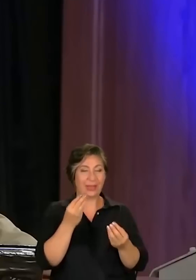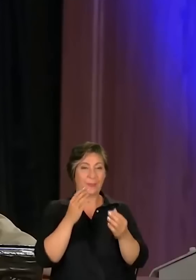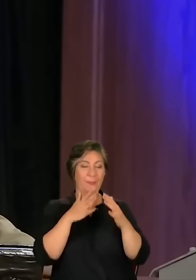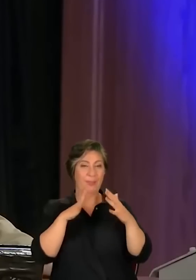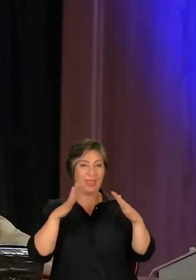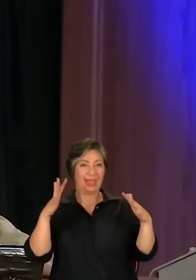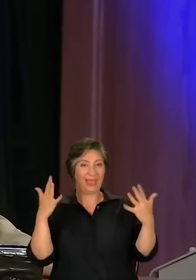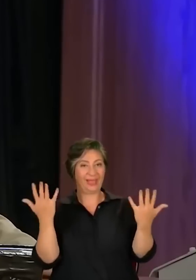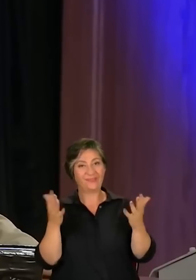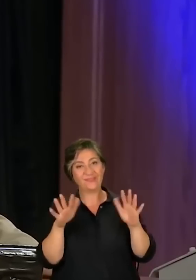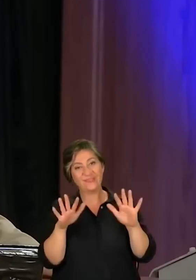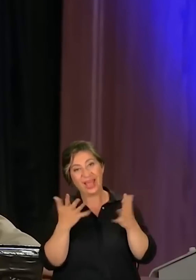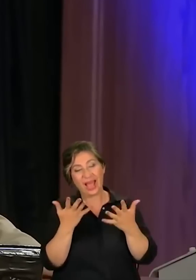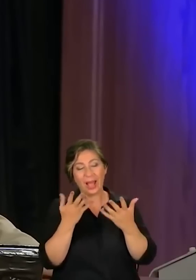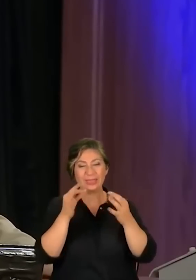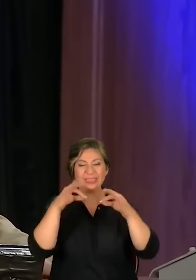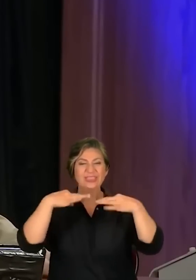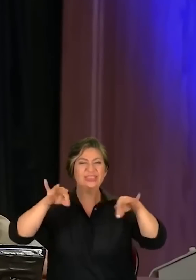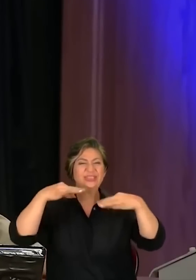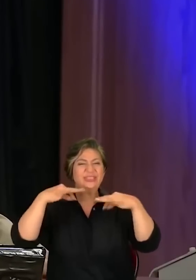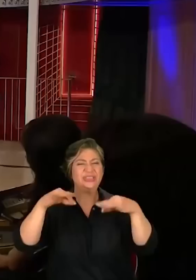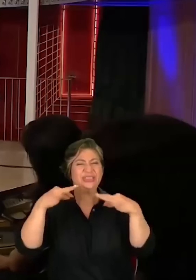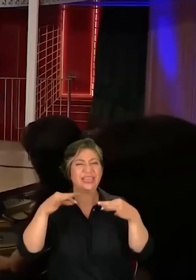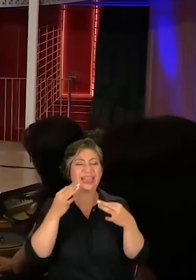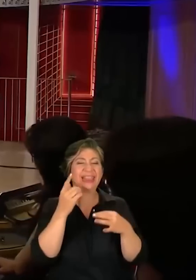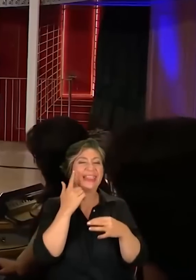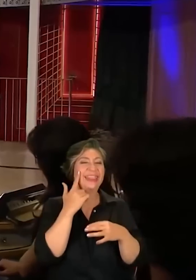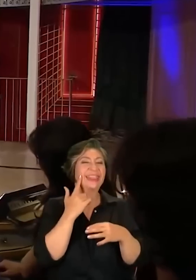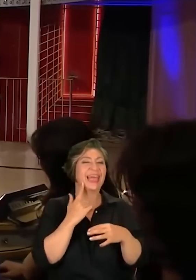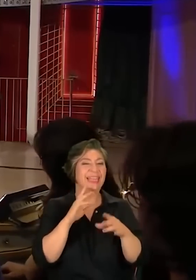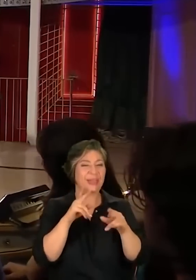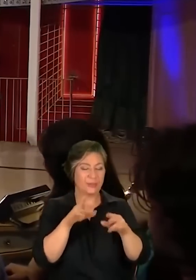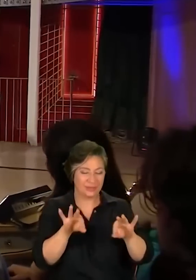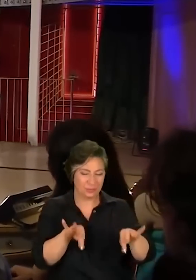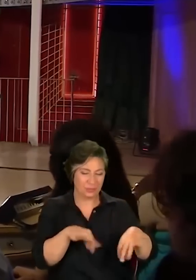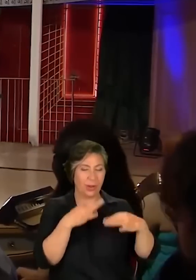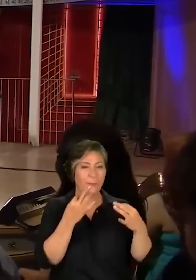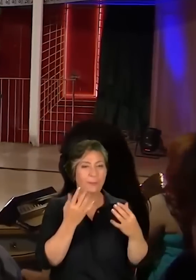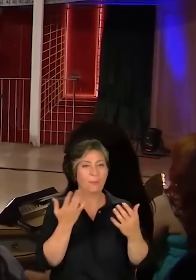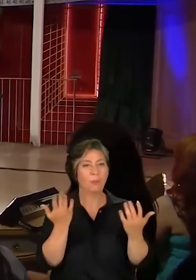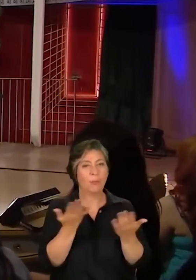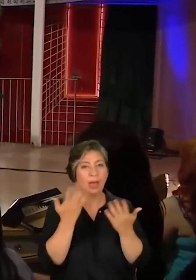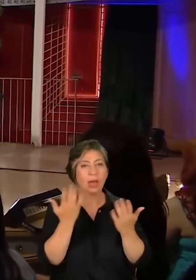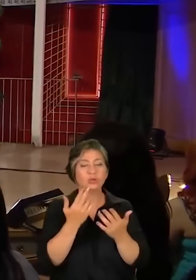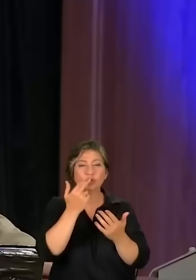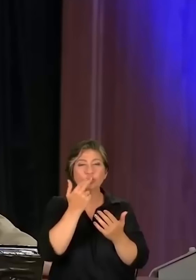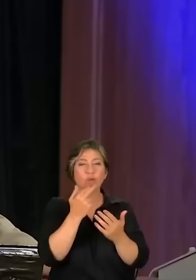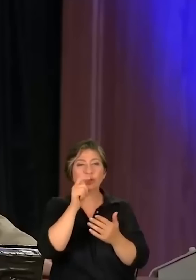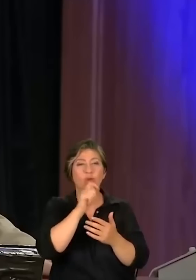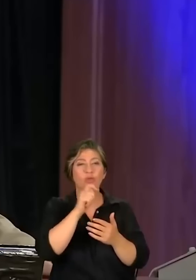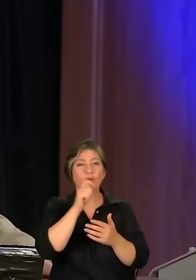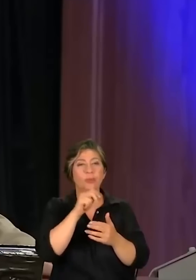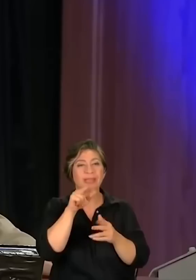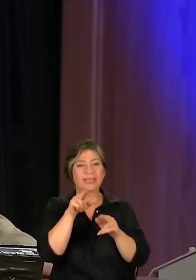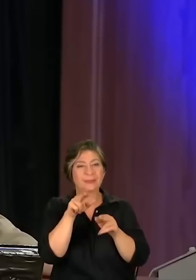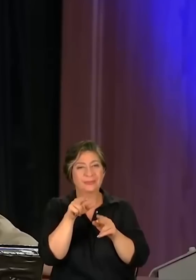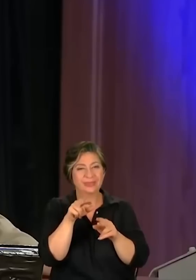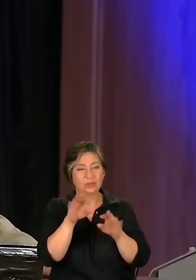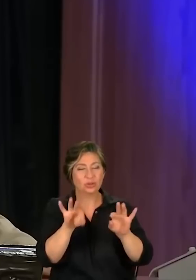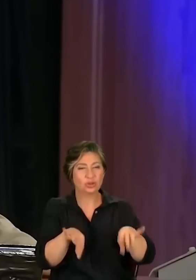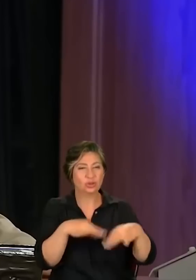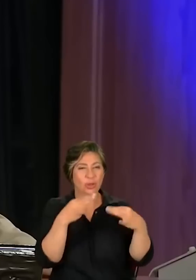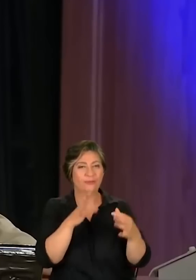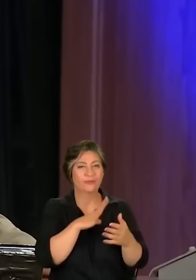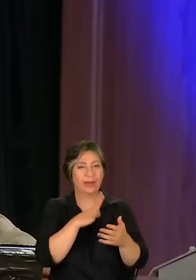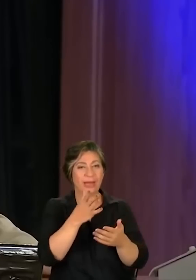mi? Transparant ya da ten rengine yakın çoraplar tercih eder. Bayağı böyle çikolatalı dondurma şeklinde bir